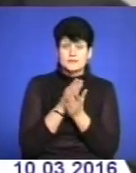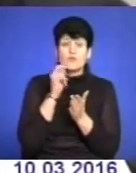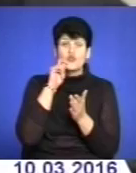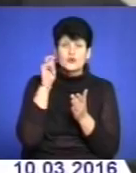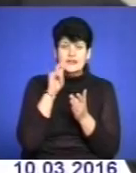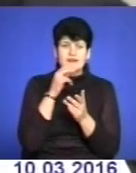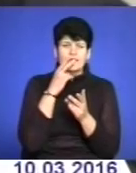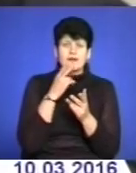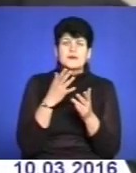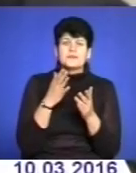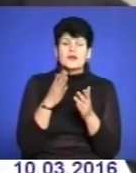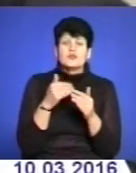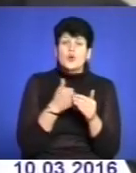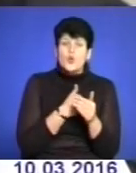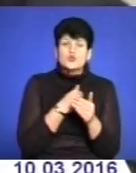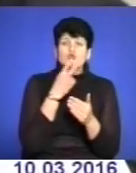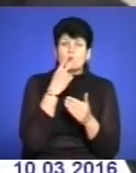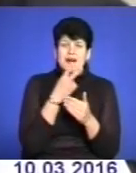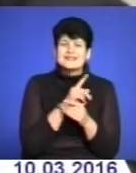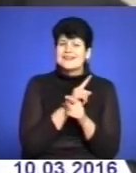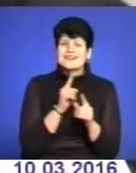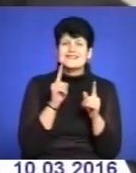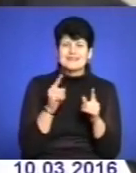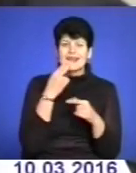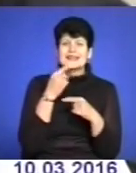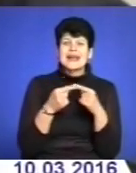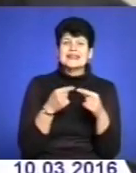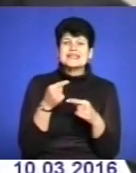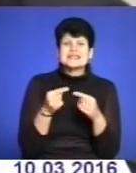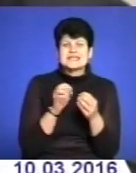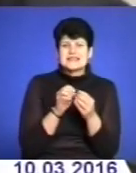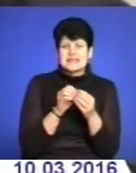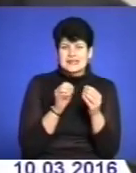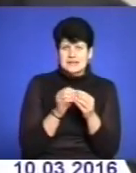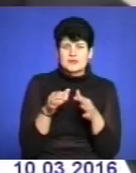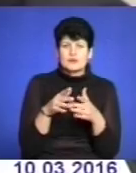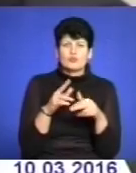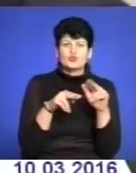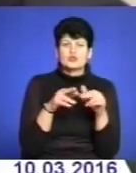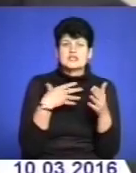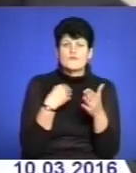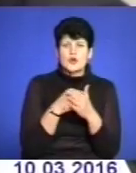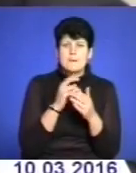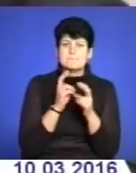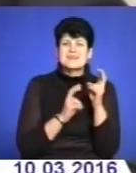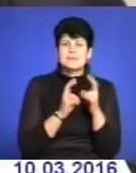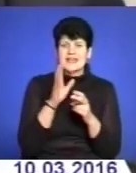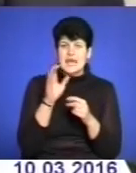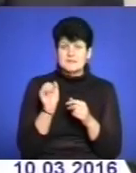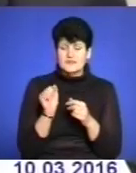незважаючи ні на що, вони хочуть бачити не тільки традиційний підхід, нам потрібні інвестиції, давайте тут будуйте свої підприємства, вони хочуть